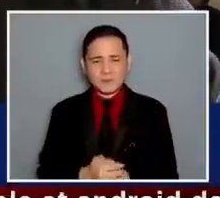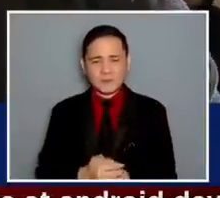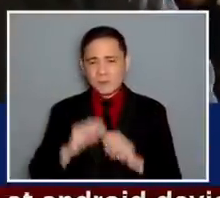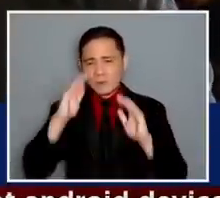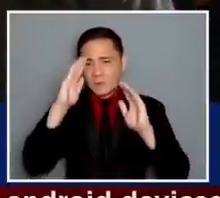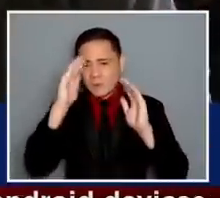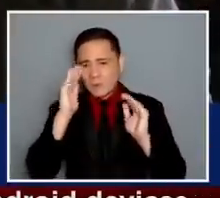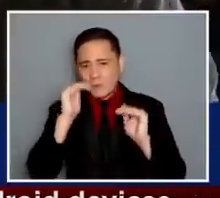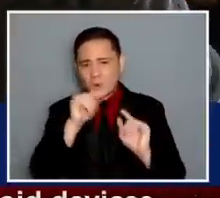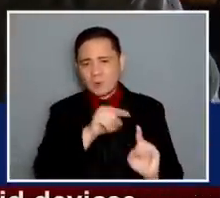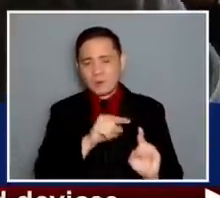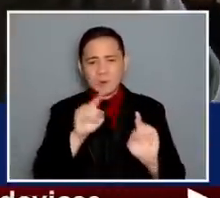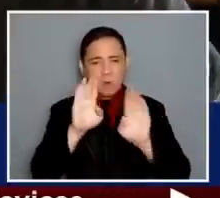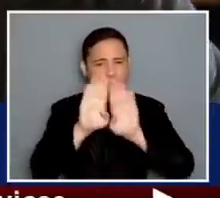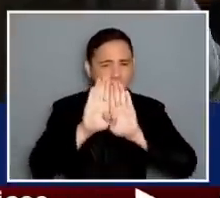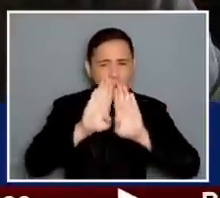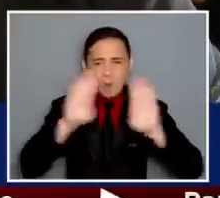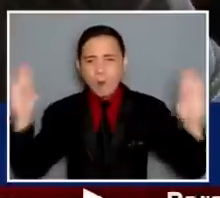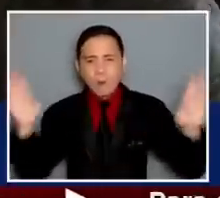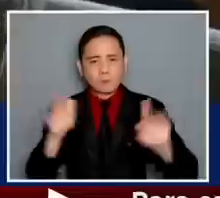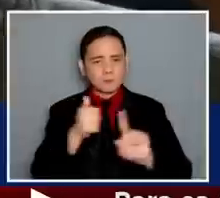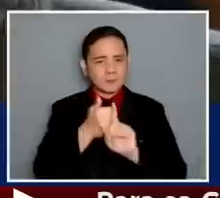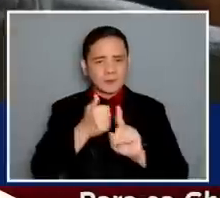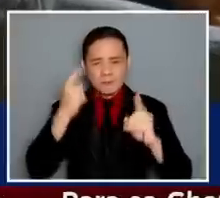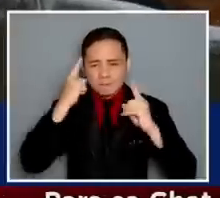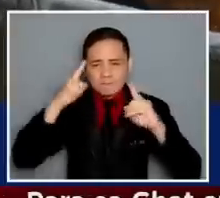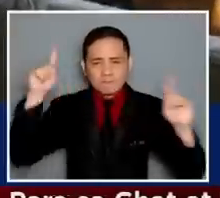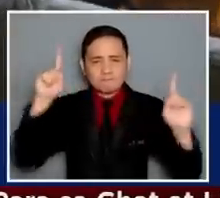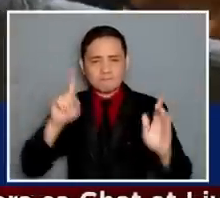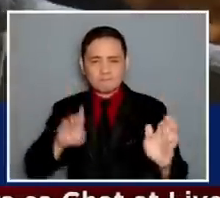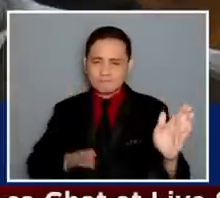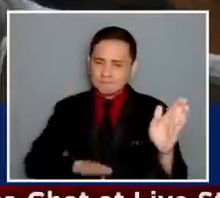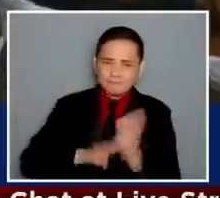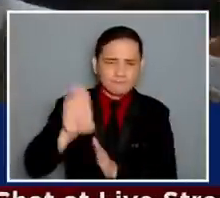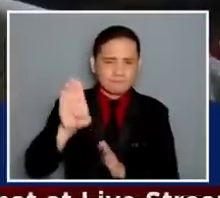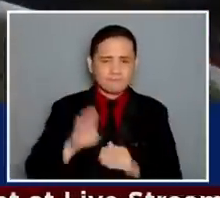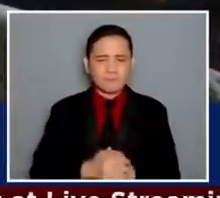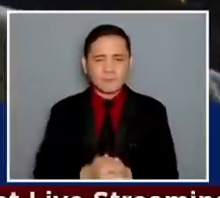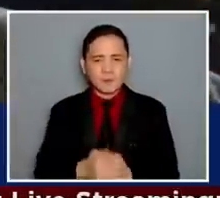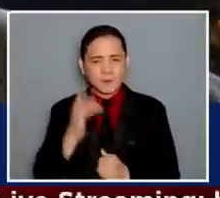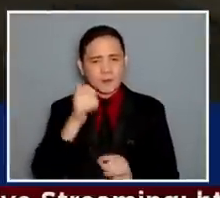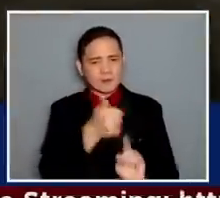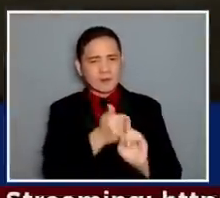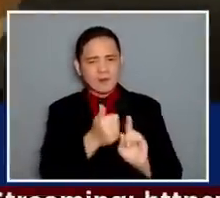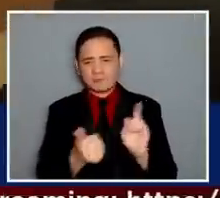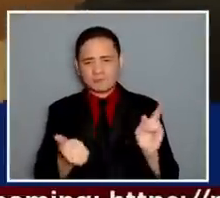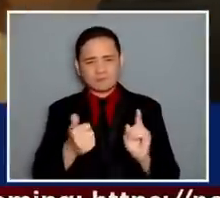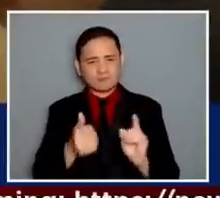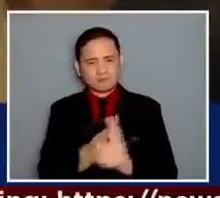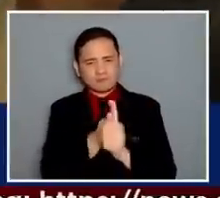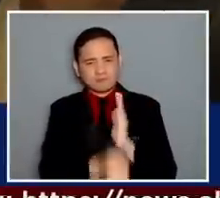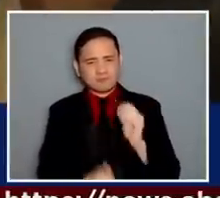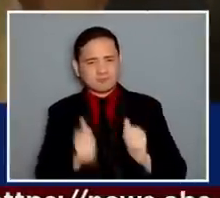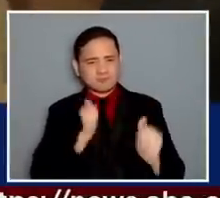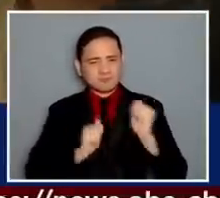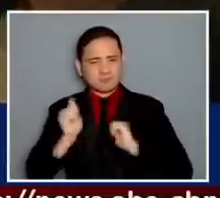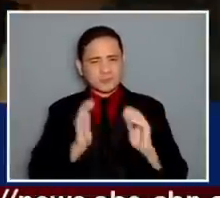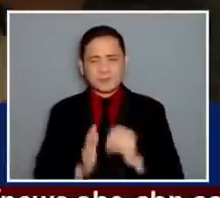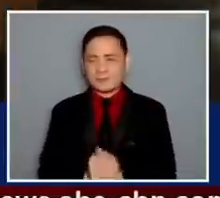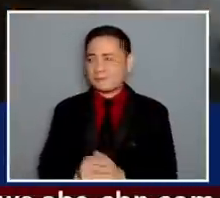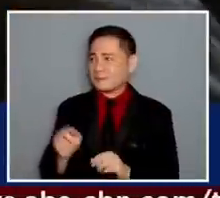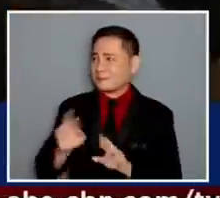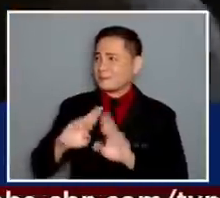ng malaking pinto para magdire-diretso na alam mo na mapansin siya kasi napakahusay niya talagang artista. Ready na po ako sa next taping